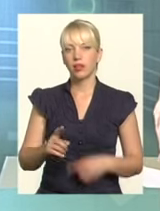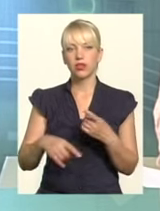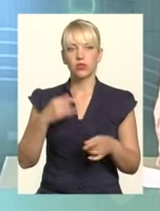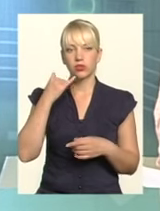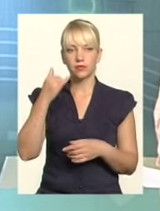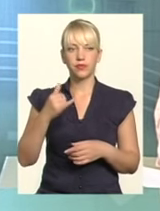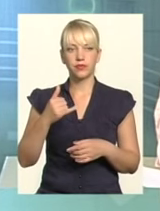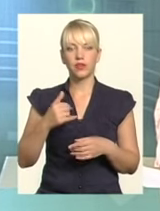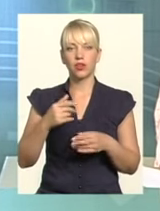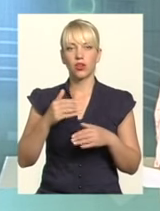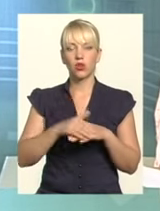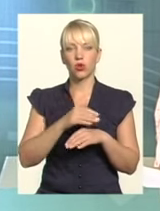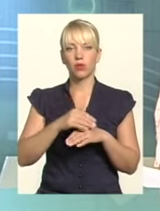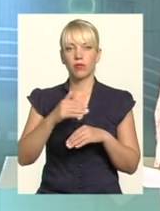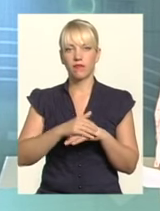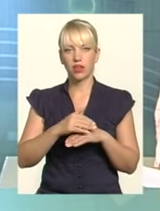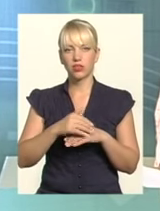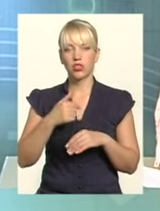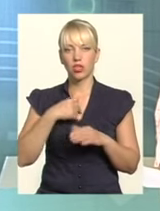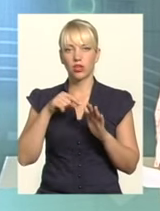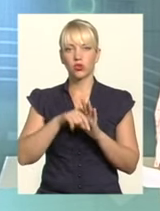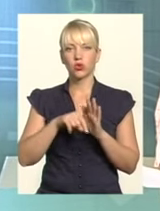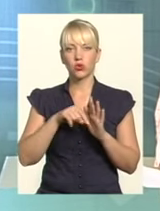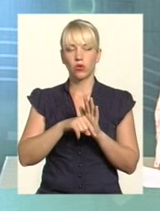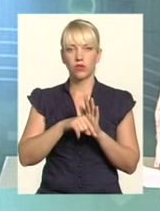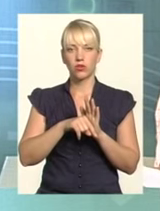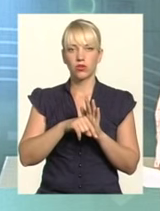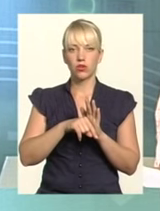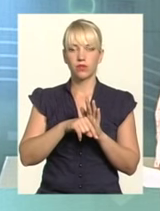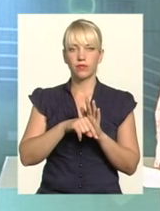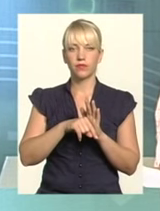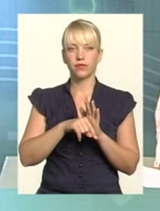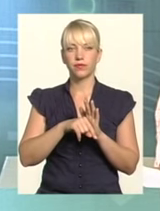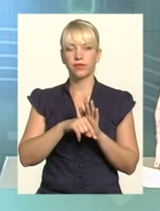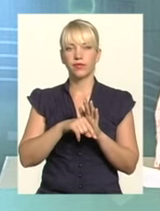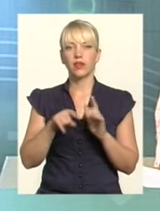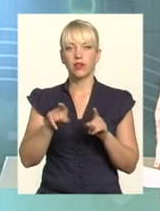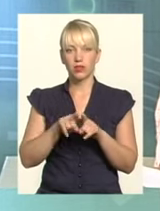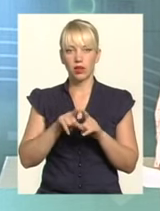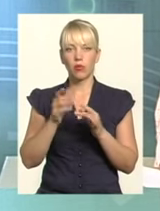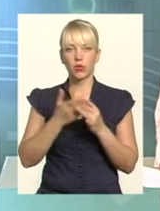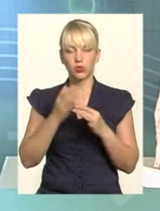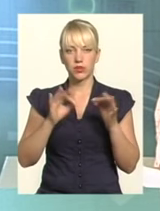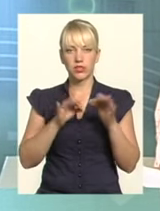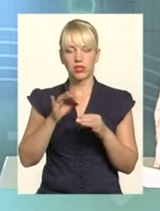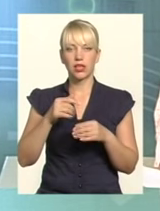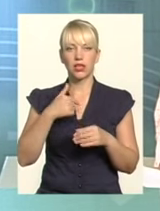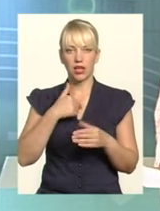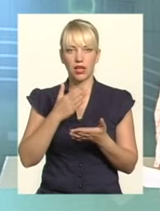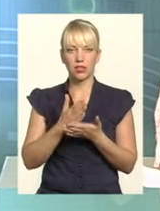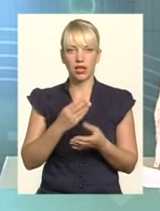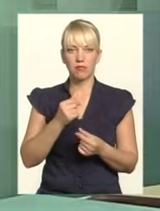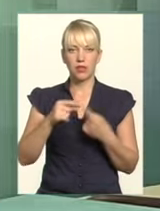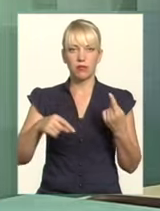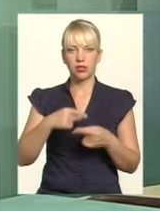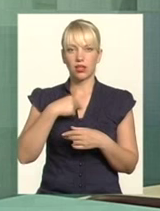вечір. Добрий вечір. Я стосовно теж субсидії, я підприємець. І тепер я так,